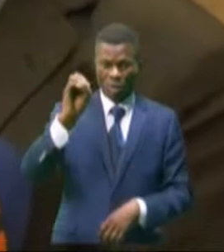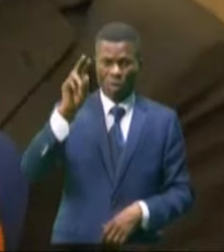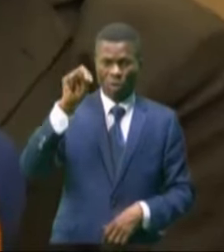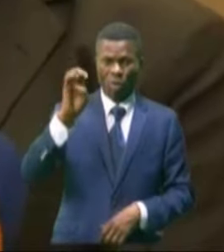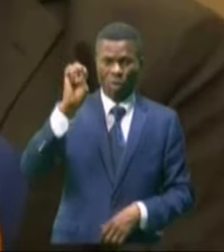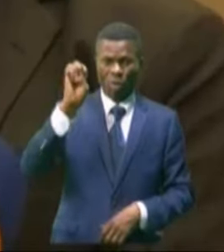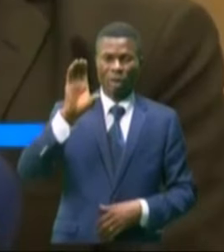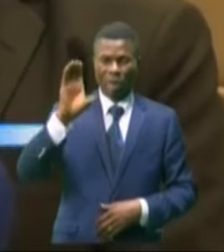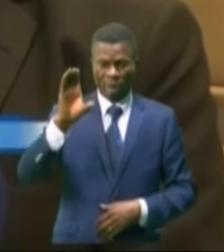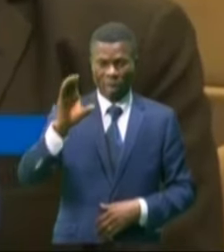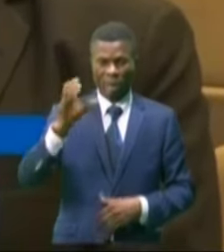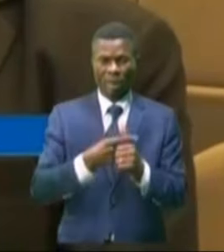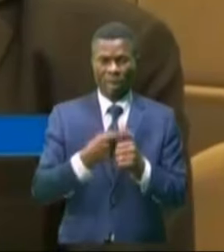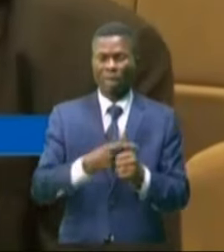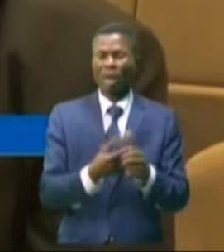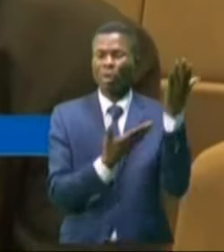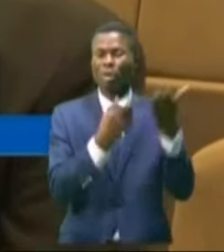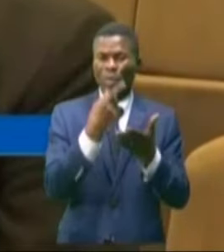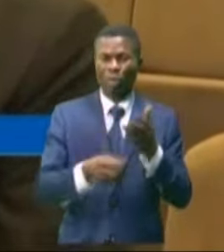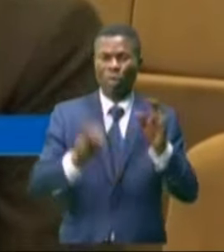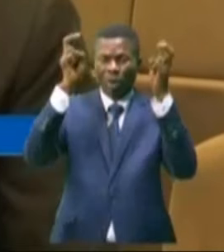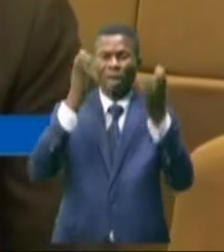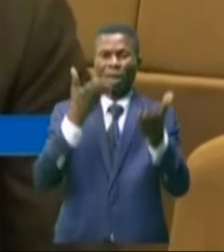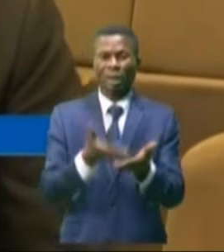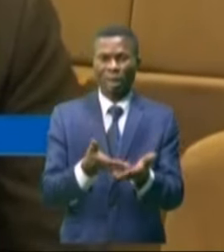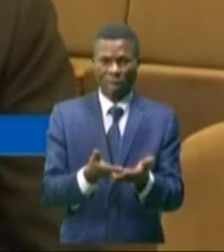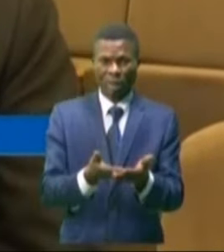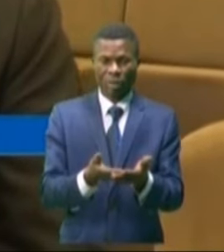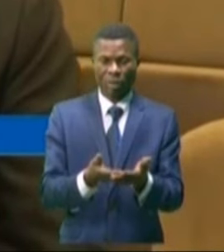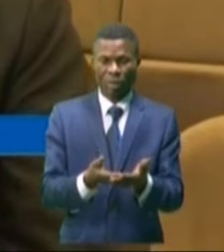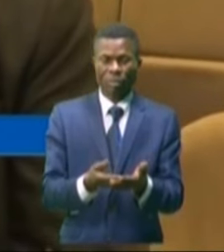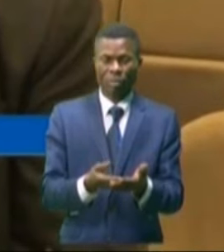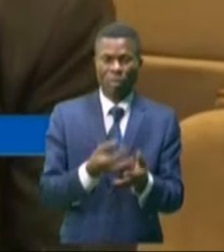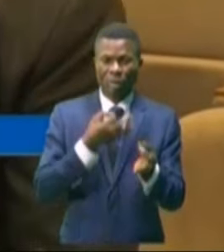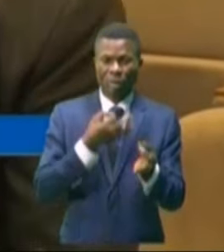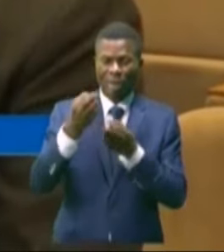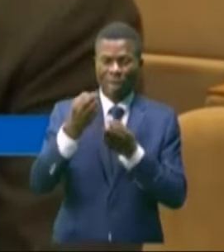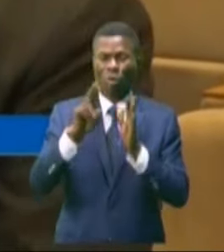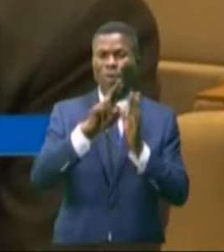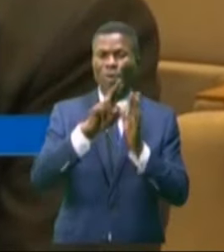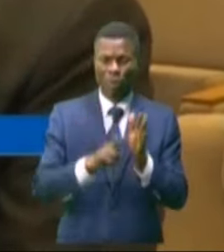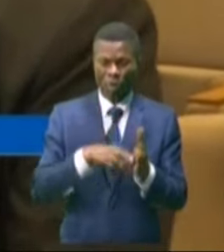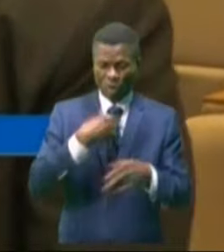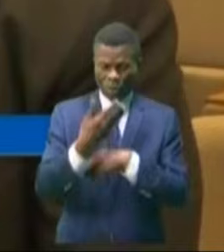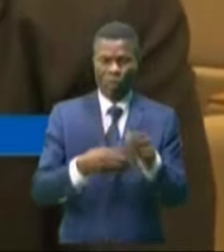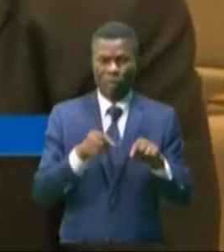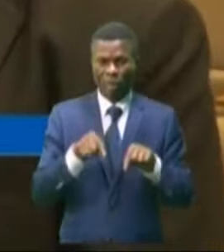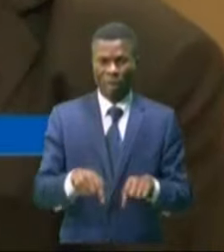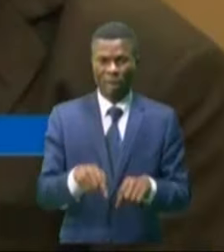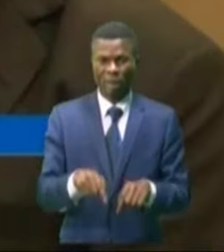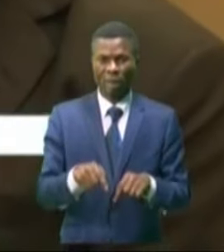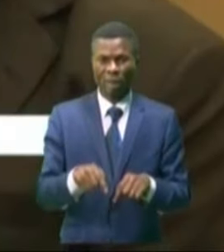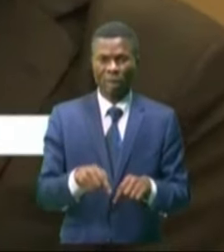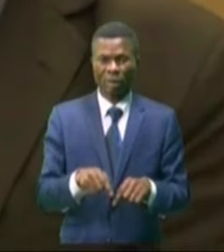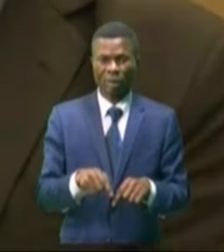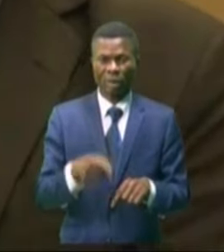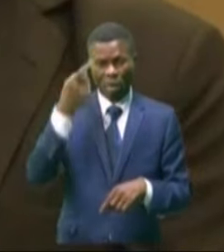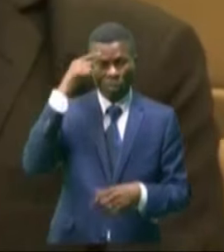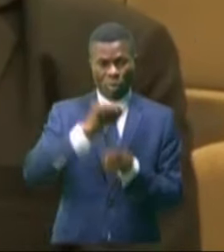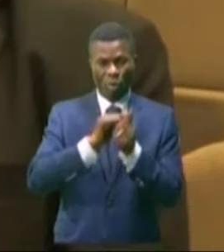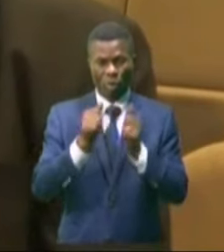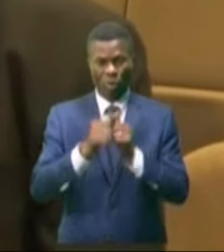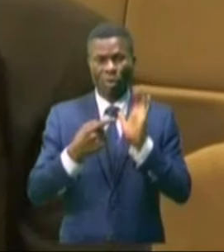qu'on aborde un tel thème pour souligner le rôle que nous jouons par rapport à la